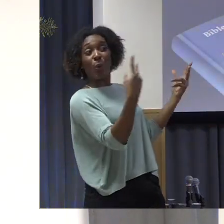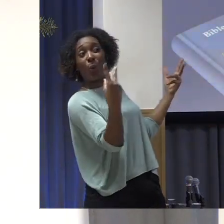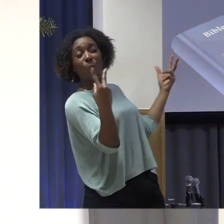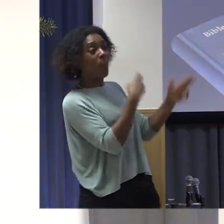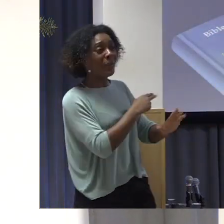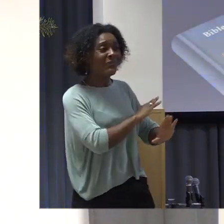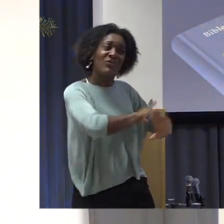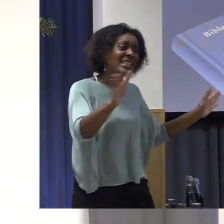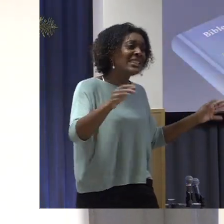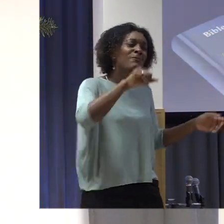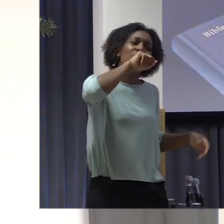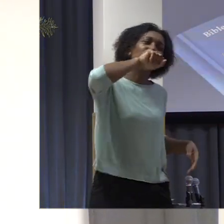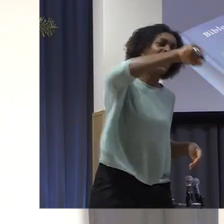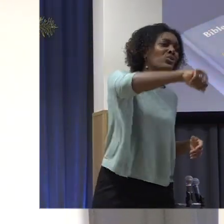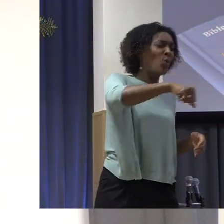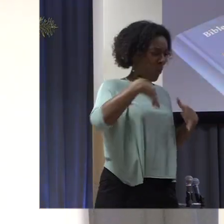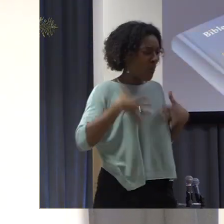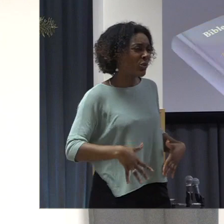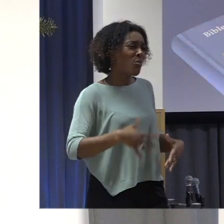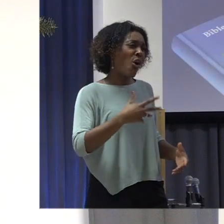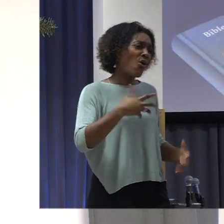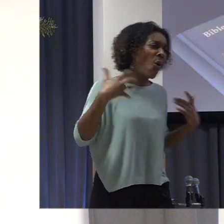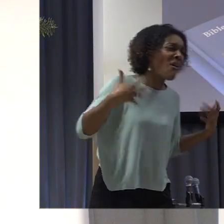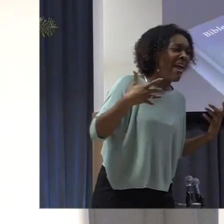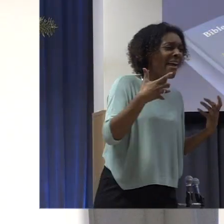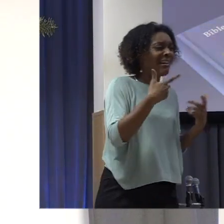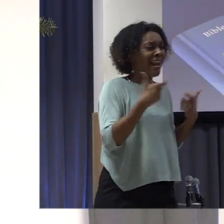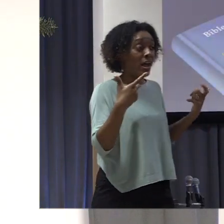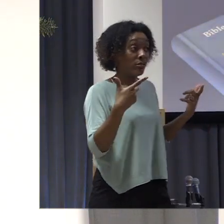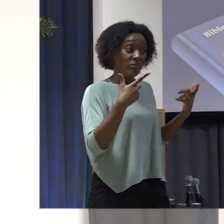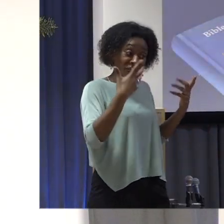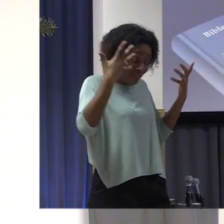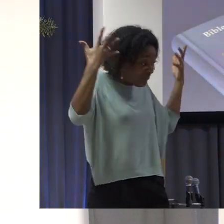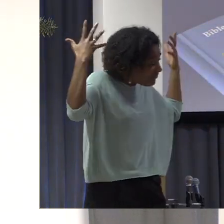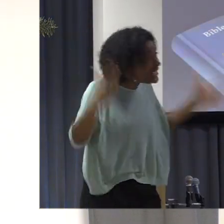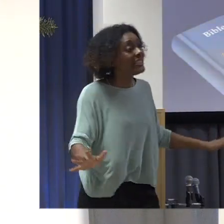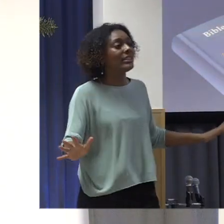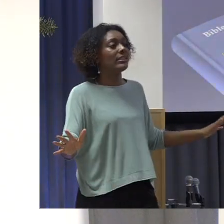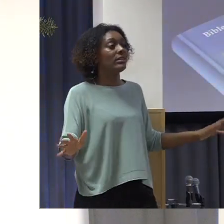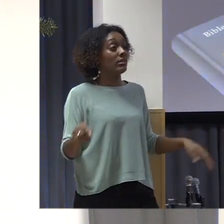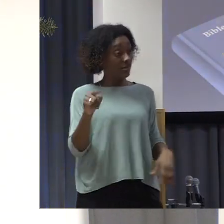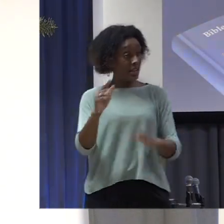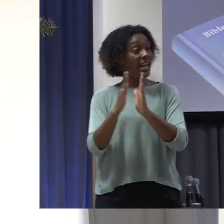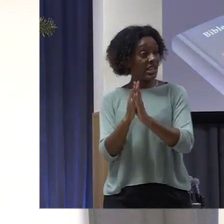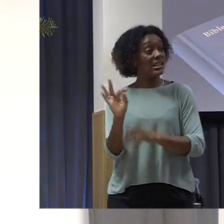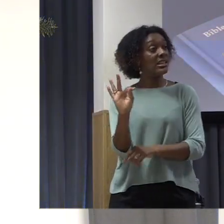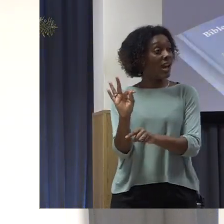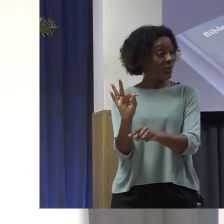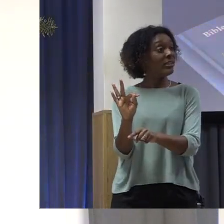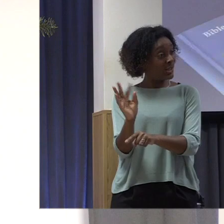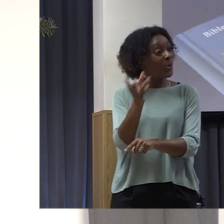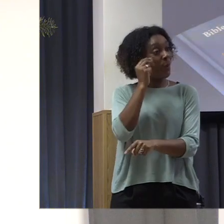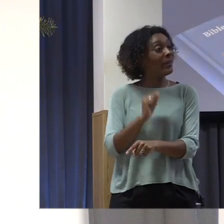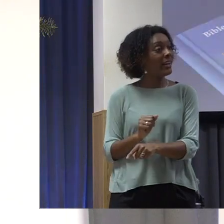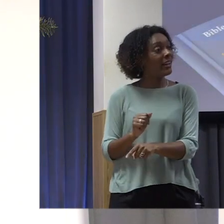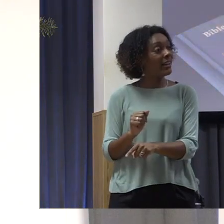nombre de passions, de comportements que nous pouvons avoir. Eux, les Thessaloniciens, ils ont abandonné quelque